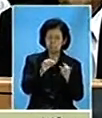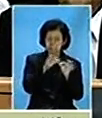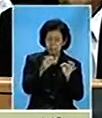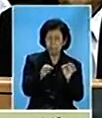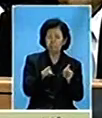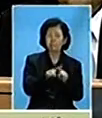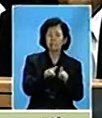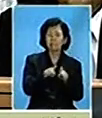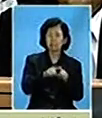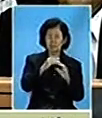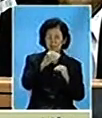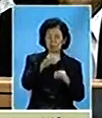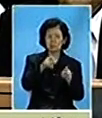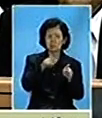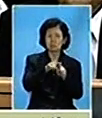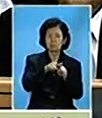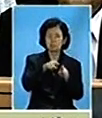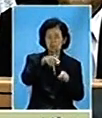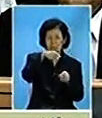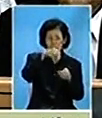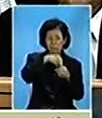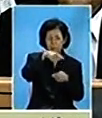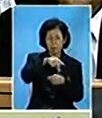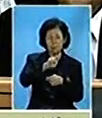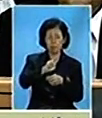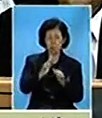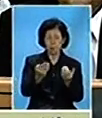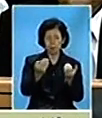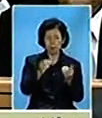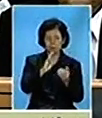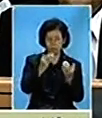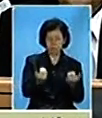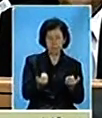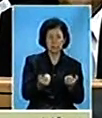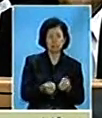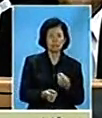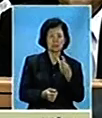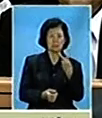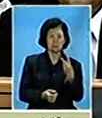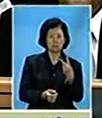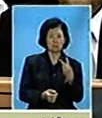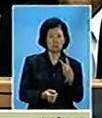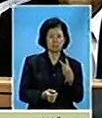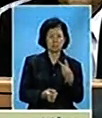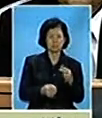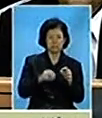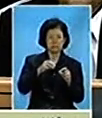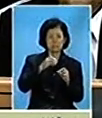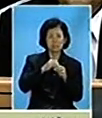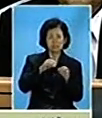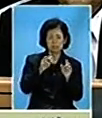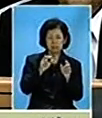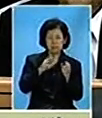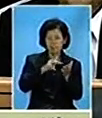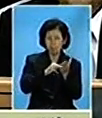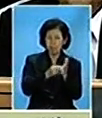ำหนดไว้ในพรบนี้นะครับข้อที่2นะครับในนิยามเดิมของ